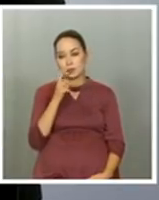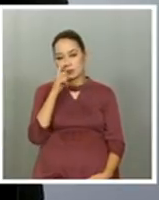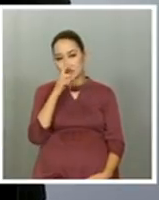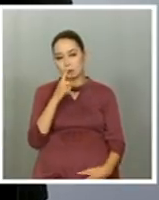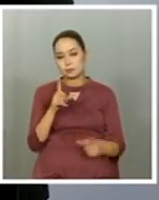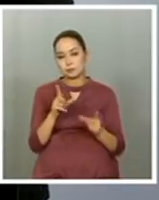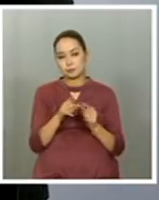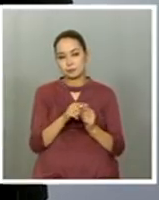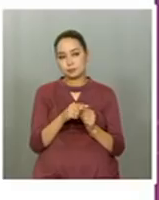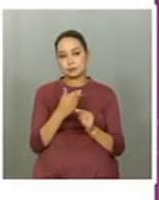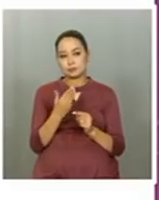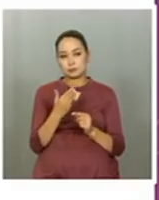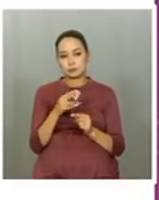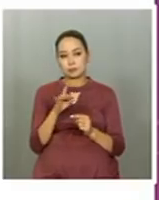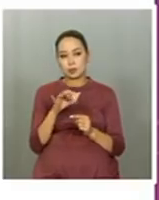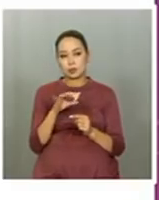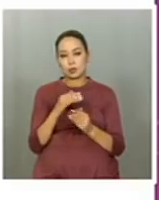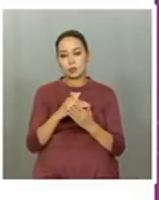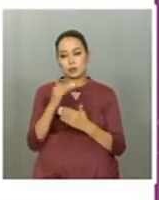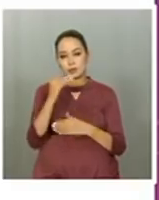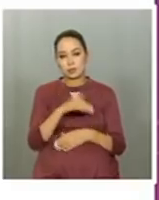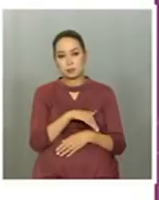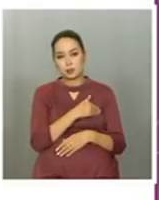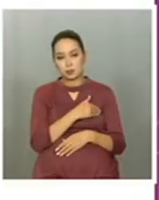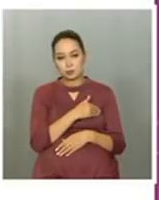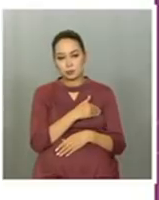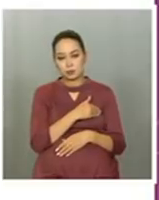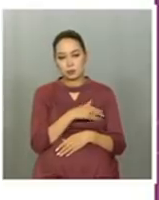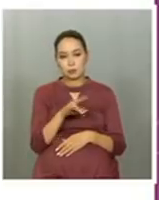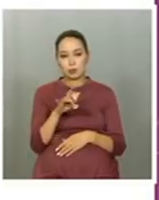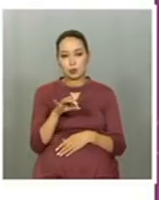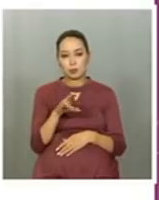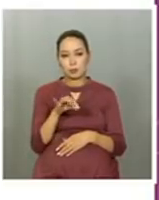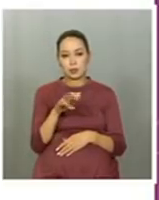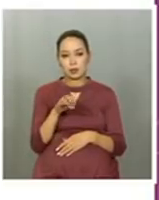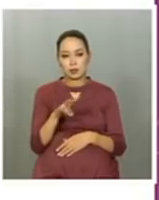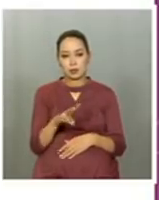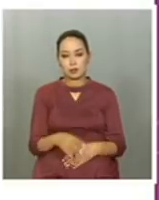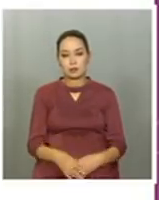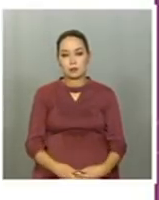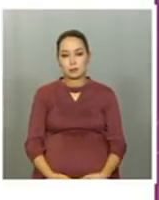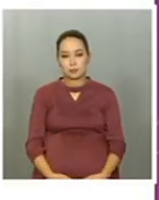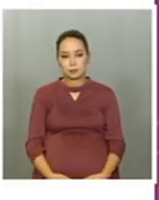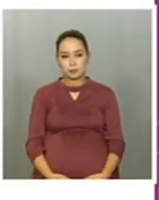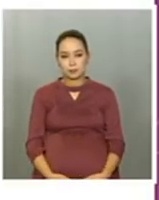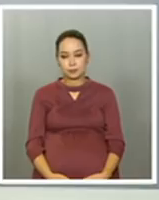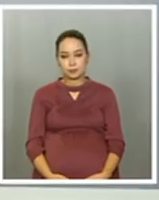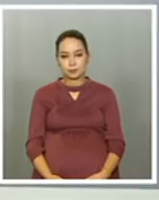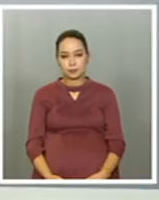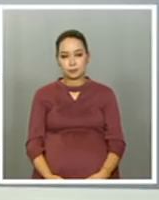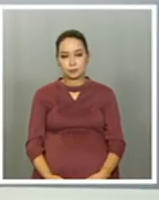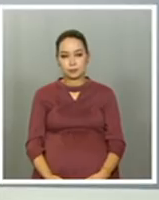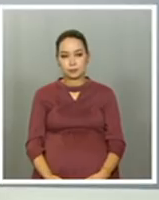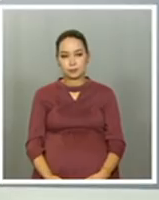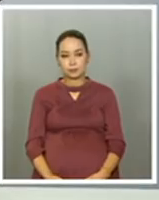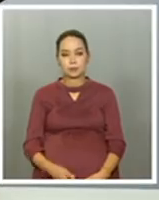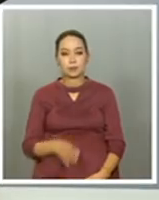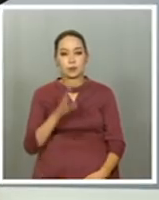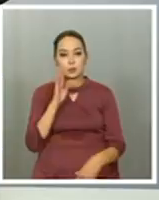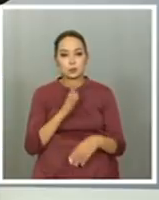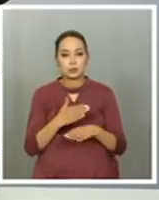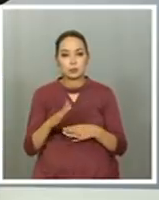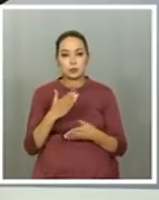қатысында жоғары температурада пропилен және су бөлінеді. Келесі реакция